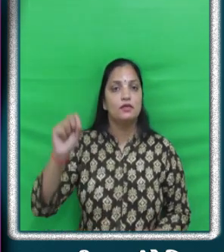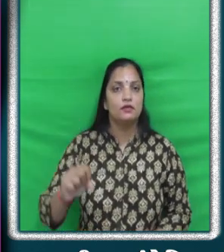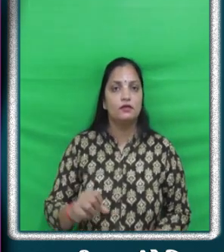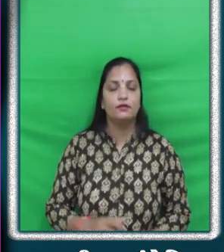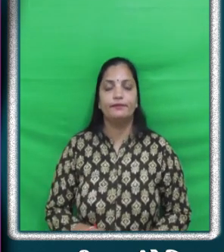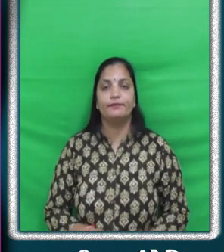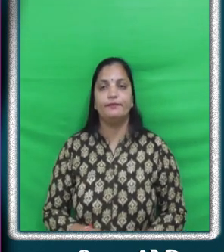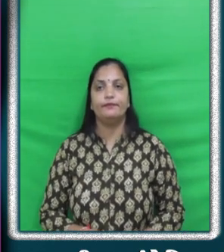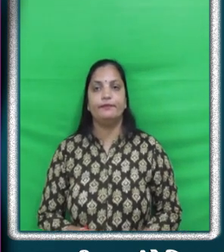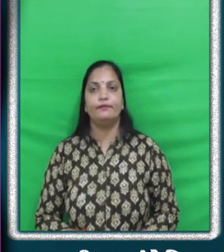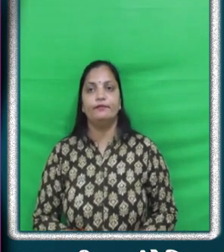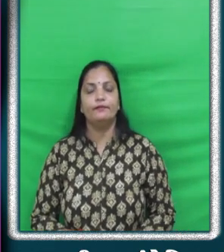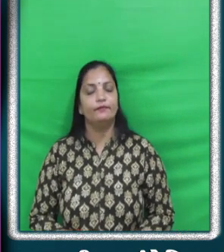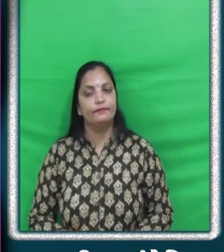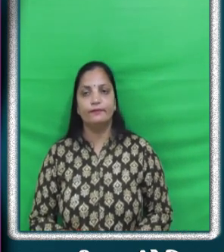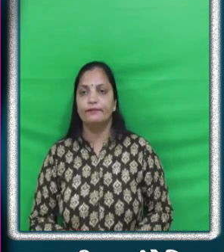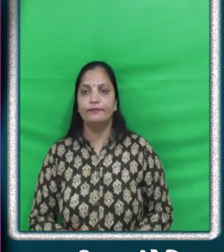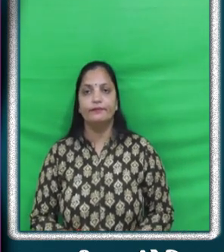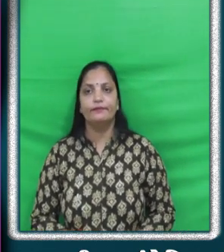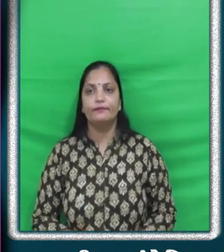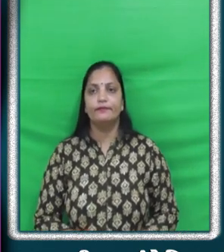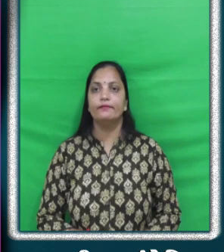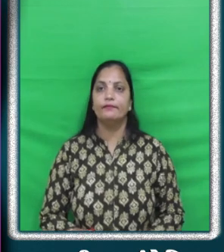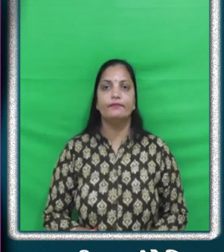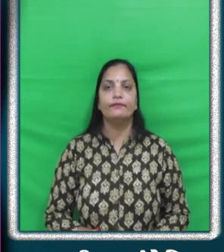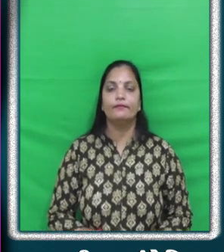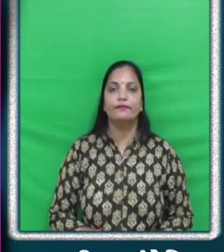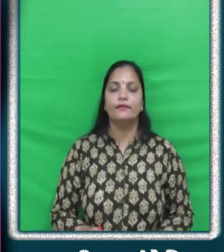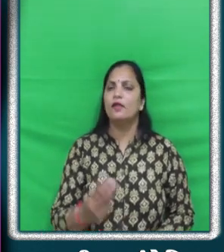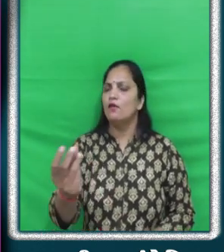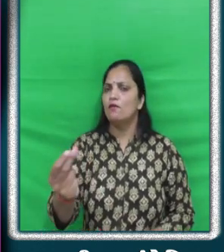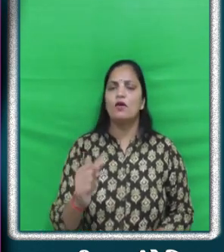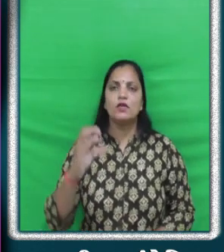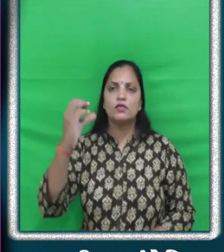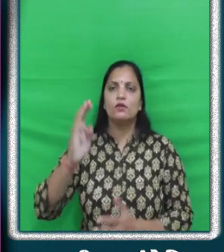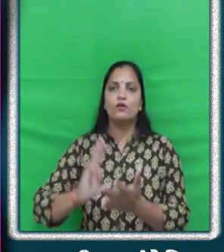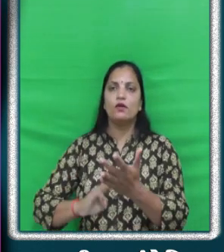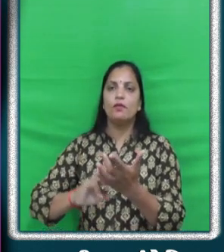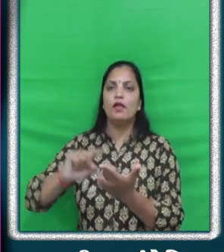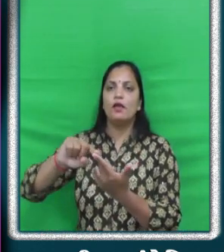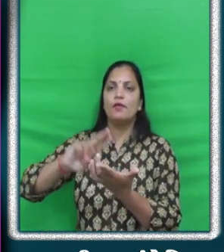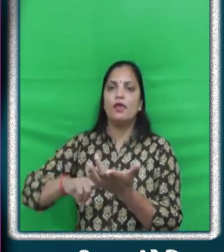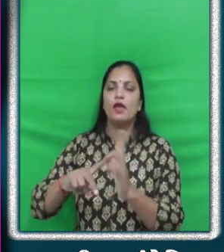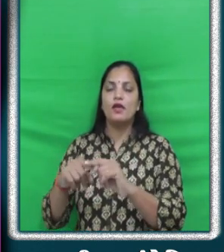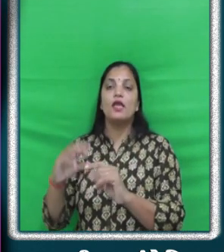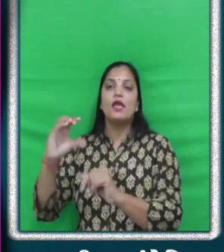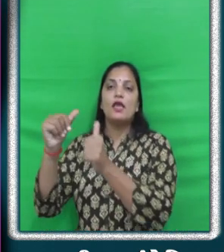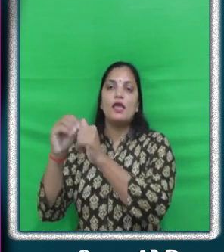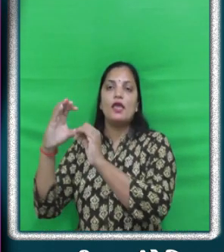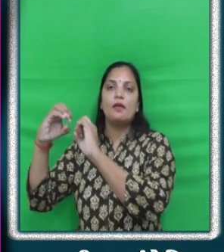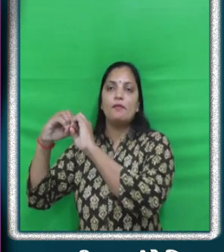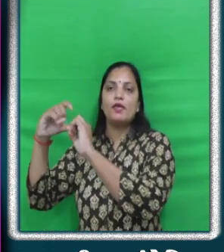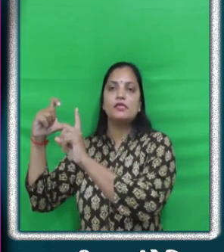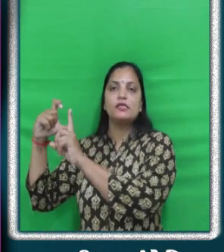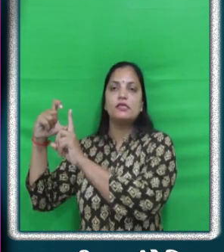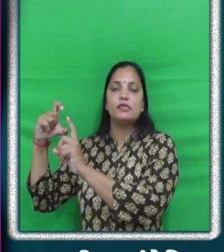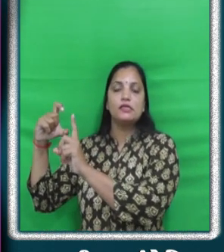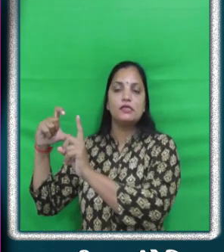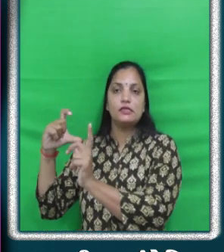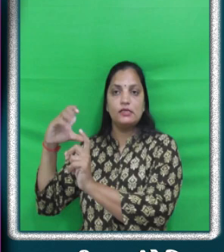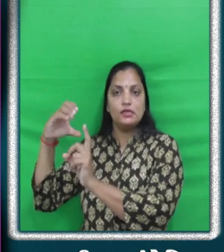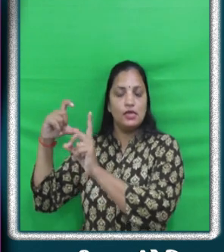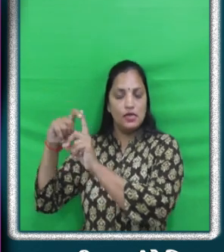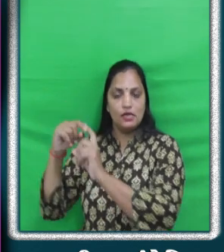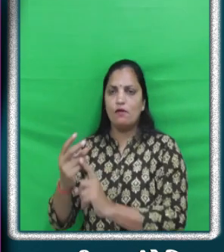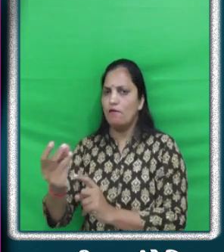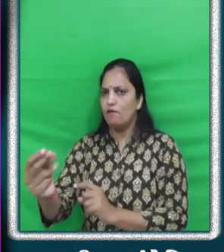લાસ્ટ મૂત્રાશય, મૂત્રપિંડ, મૂત્રવાહિની કે મૂત્રમાર્ગ. ઝડપથી કમેન્ટમાં એ બી સી ડી, એ બી સી